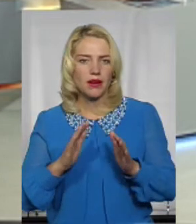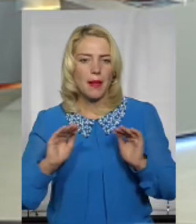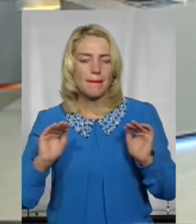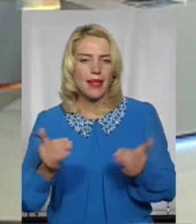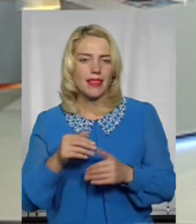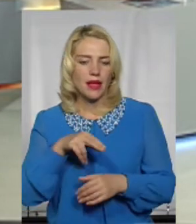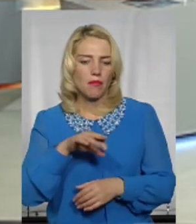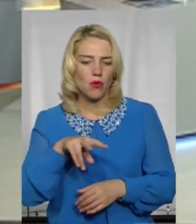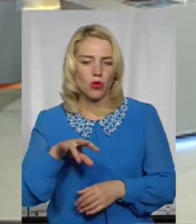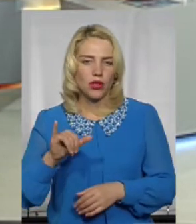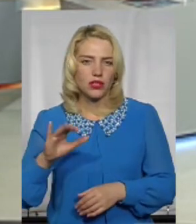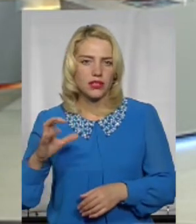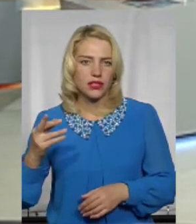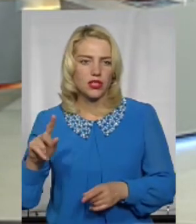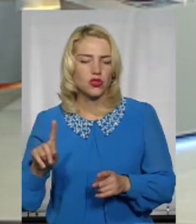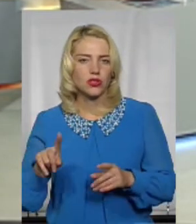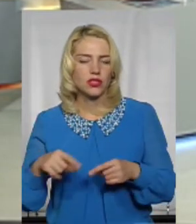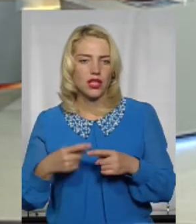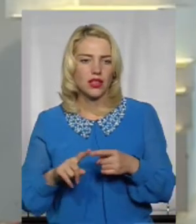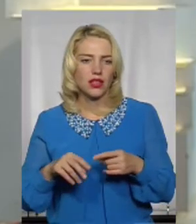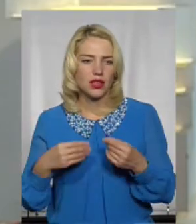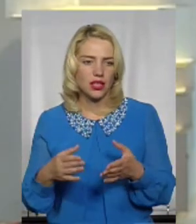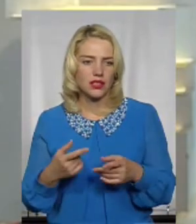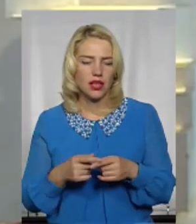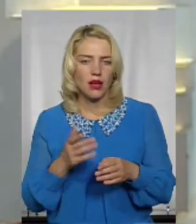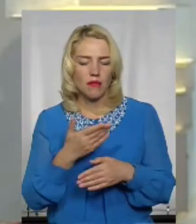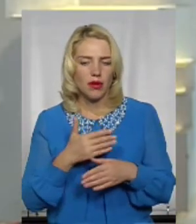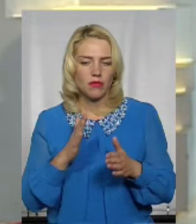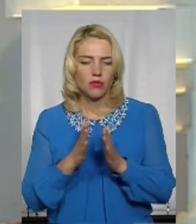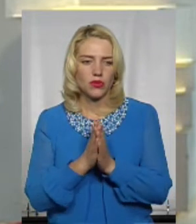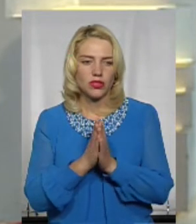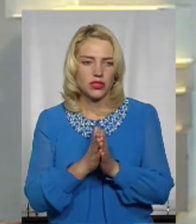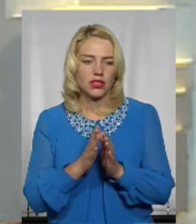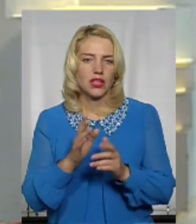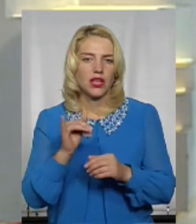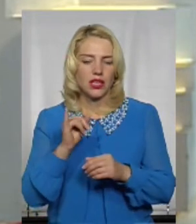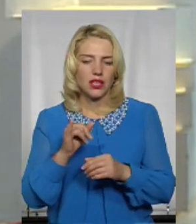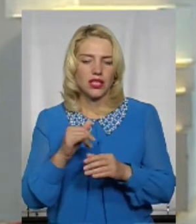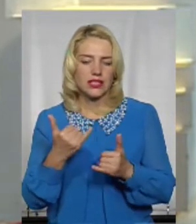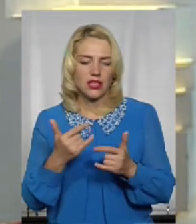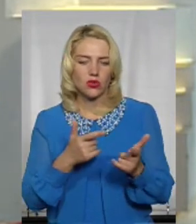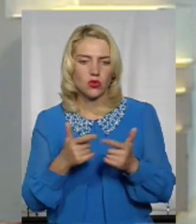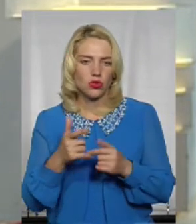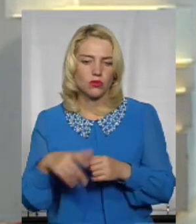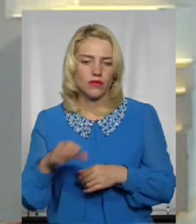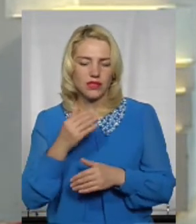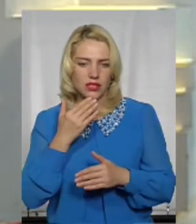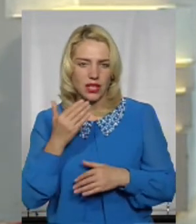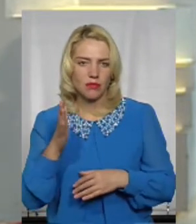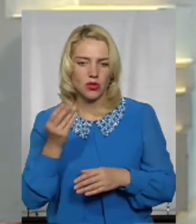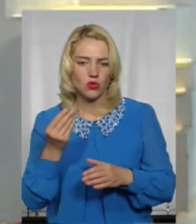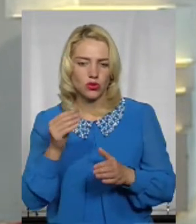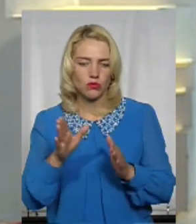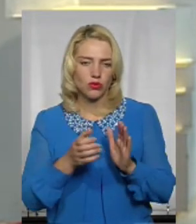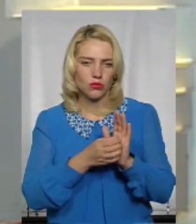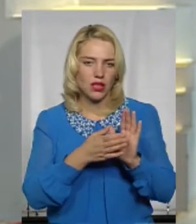це нам дасть? Це дасть, що ми можемо тепер просити, і зараз ми готуємо всі запити і кошти будемо закладати